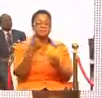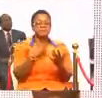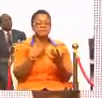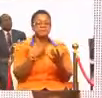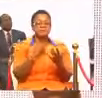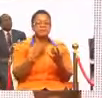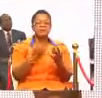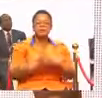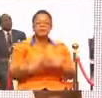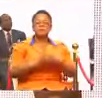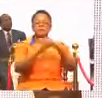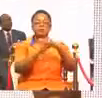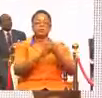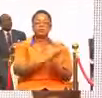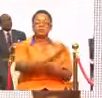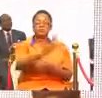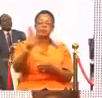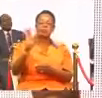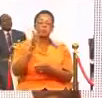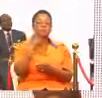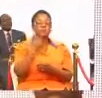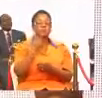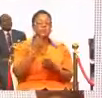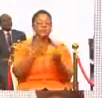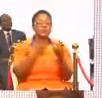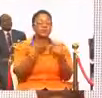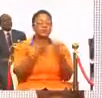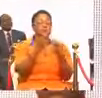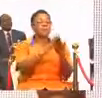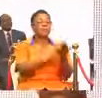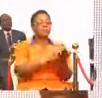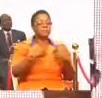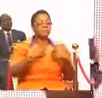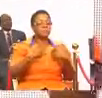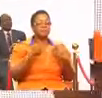ninasimama na wenzangu walio zungumza